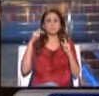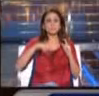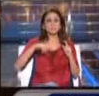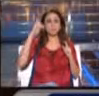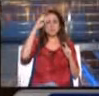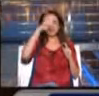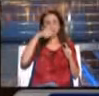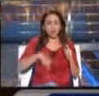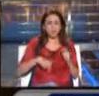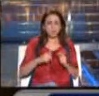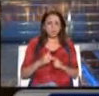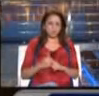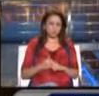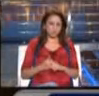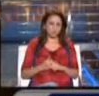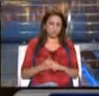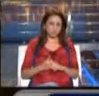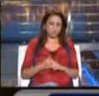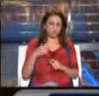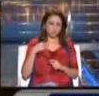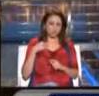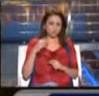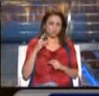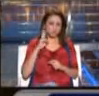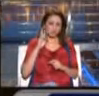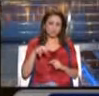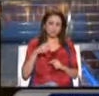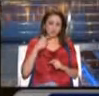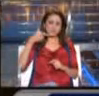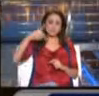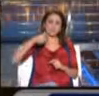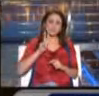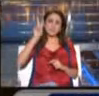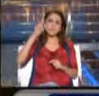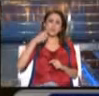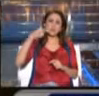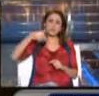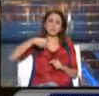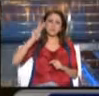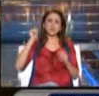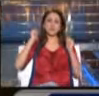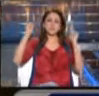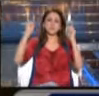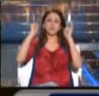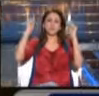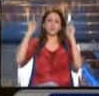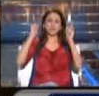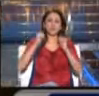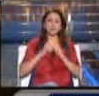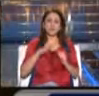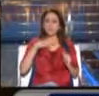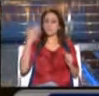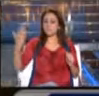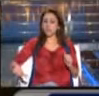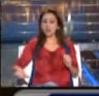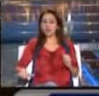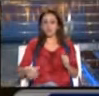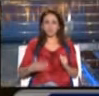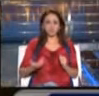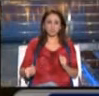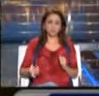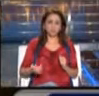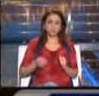بنتكلم حضرتك، انا زميلي بقاله مثلا 6 7 سنين بيقعد جنبي بيشجع، فجاه لقيته مقتول. اجي اقعد اقول مش